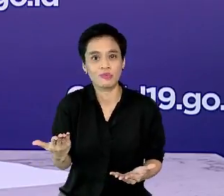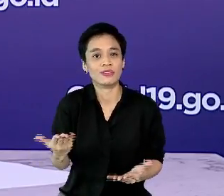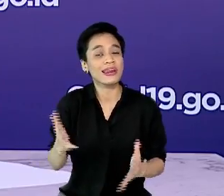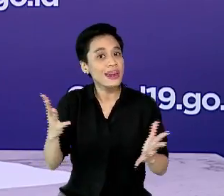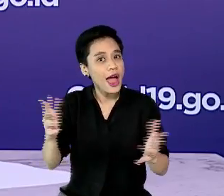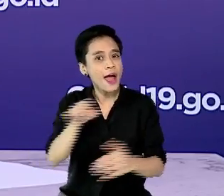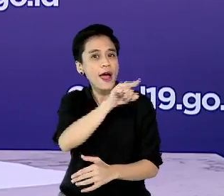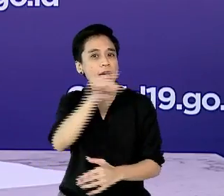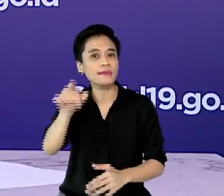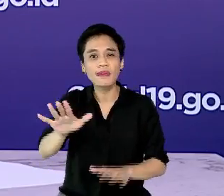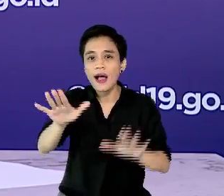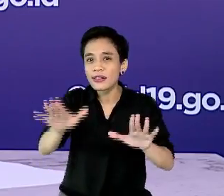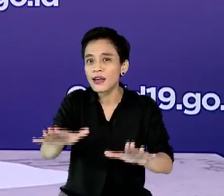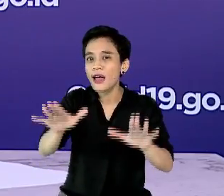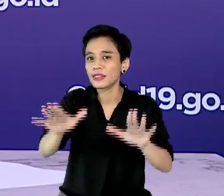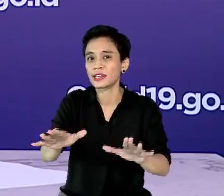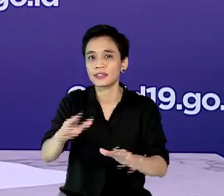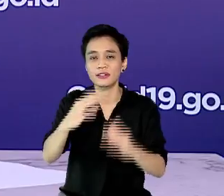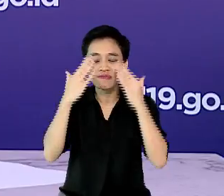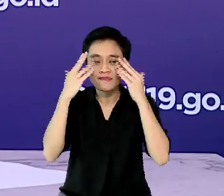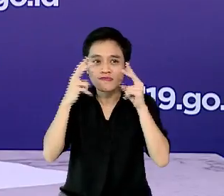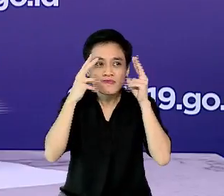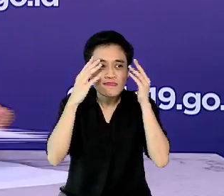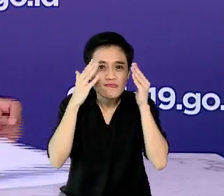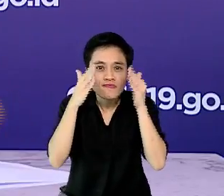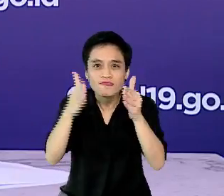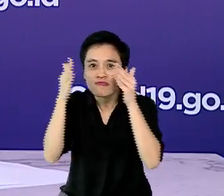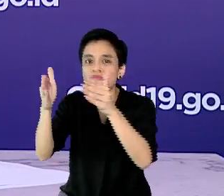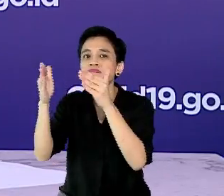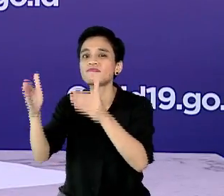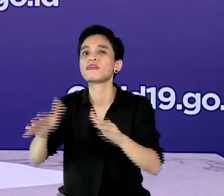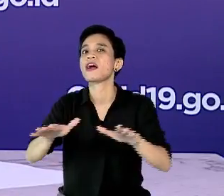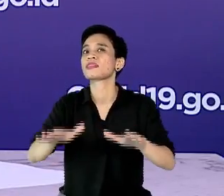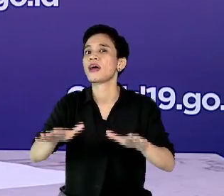Untuk itu, waspada menjadi kunci penting dalam mencegahnya.